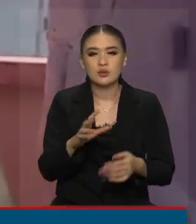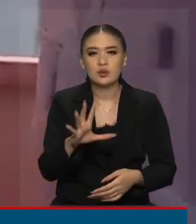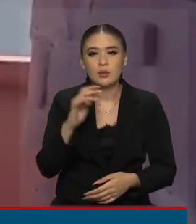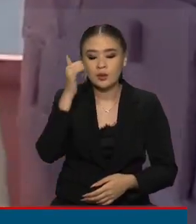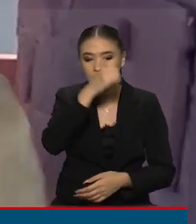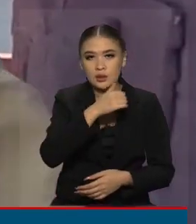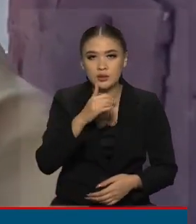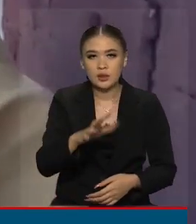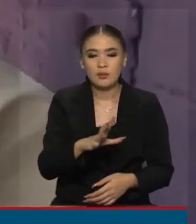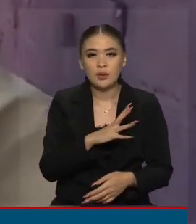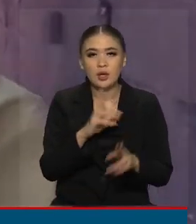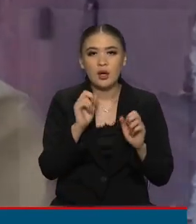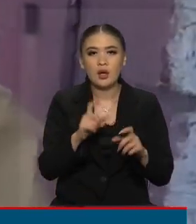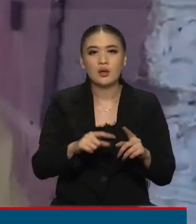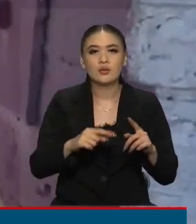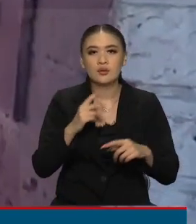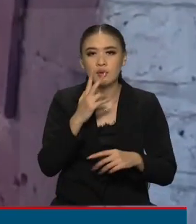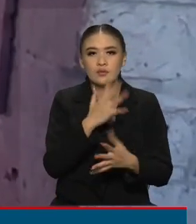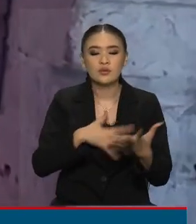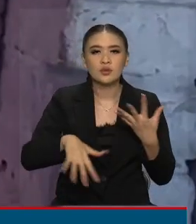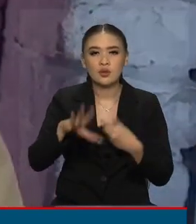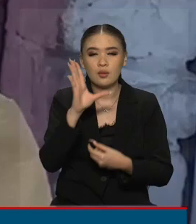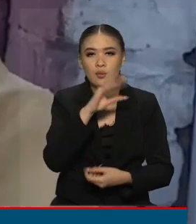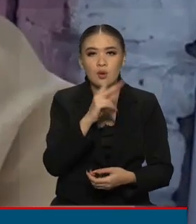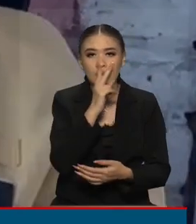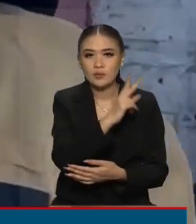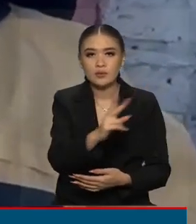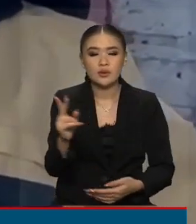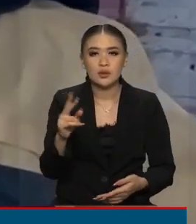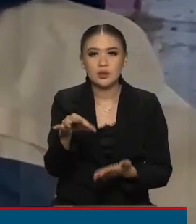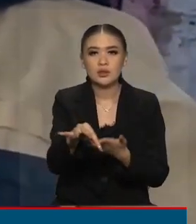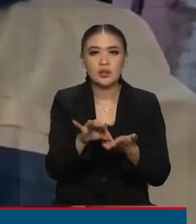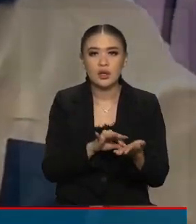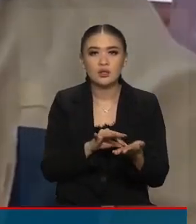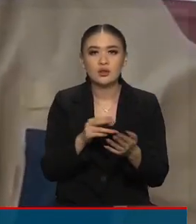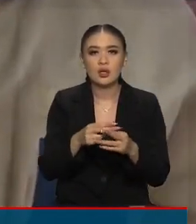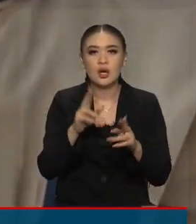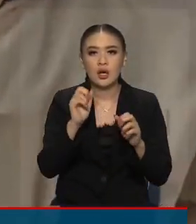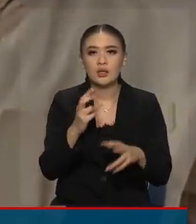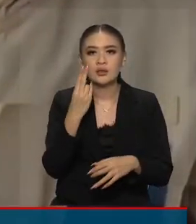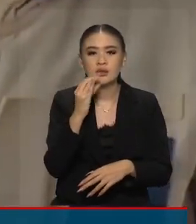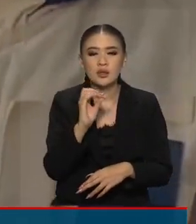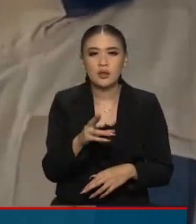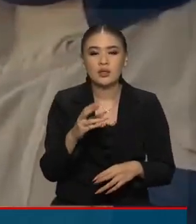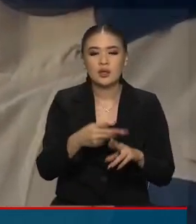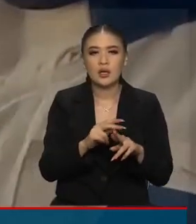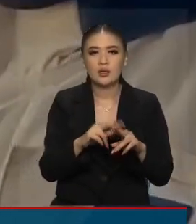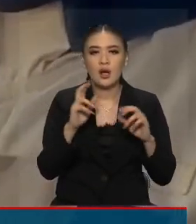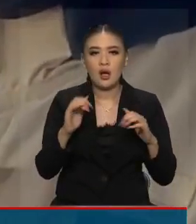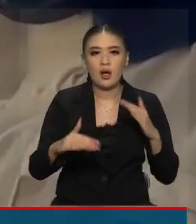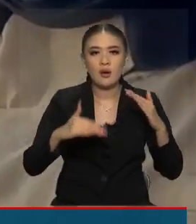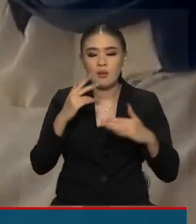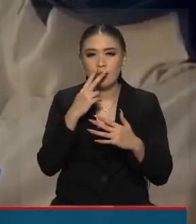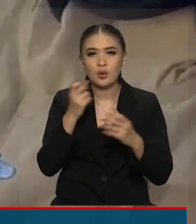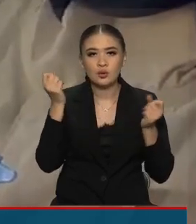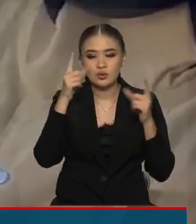қала алақандағыдай көрінеді. Бұл жерден өрт болған аумақты бірден көріп, тіпті түтіннің түсіне қарап, оның деңгейін анықтауға